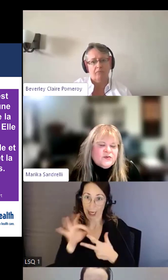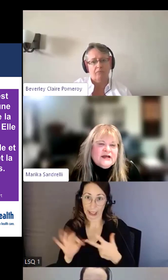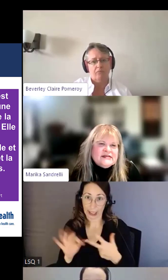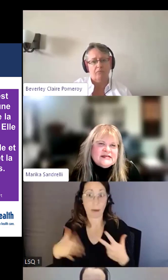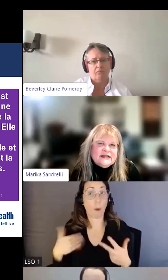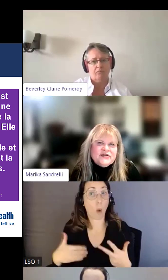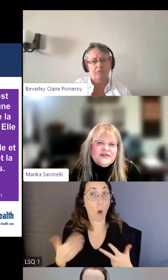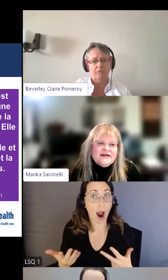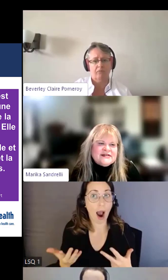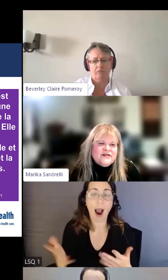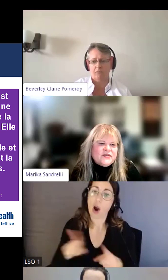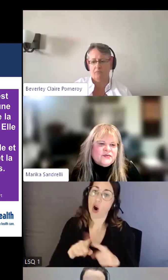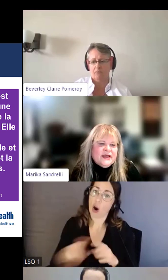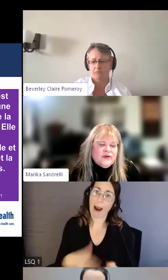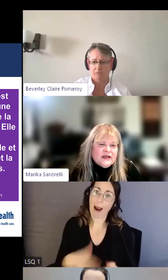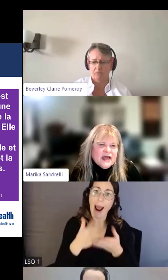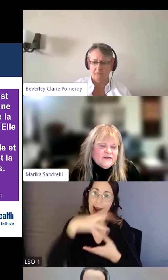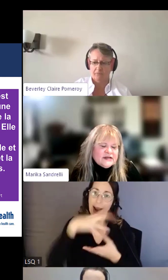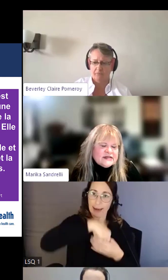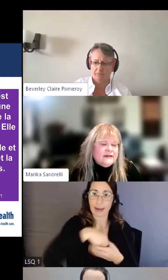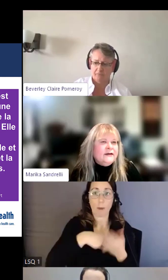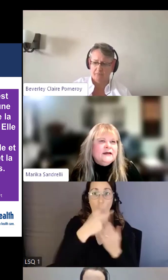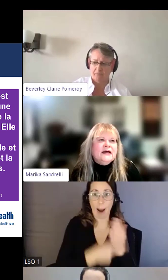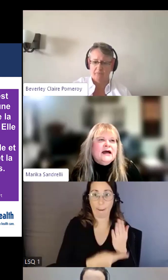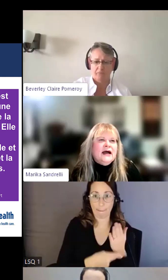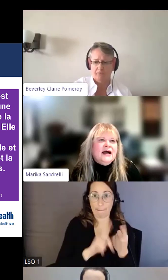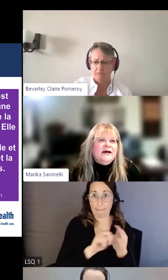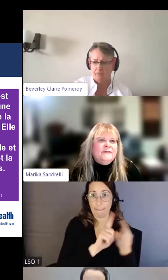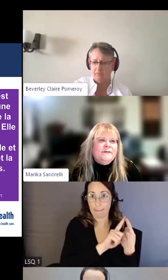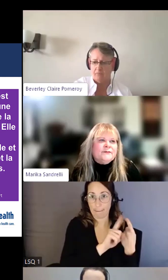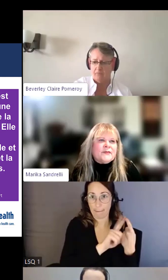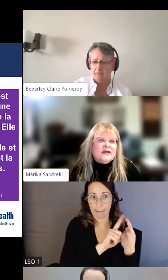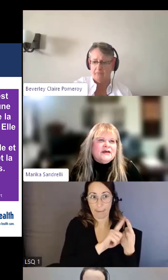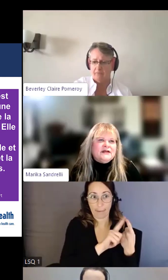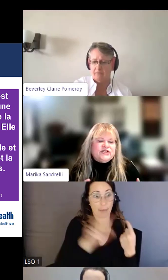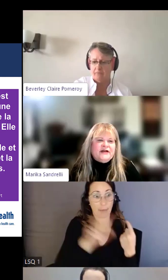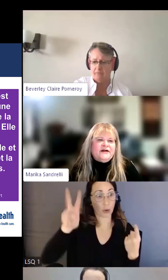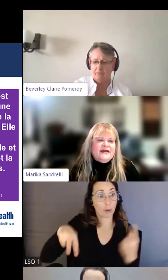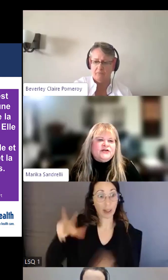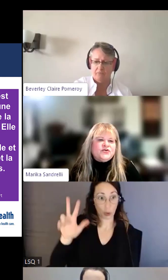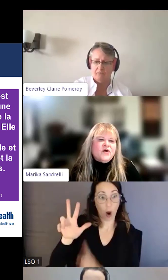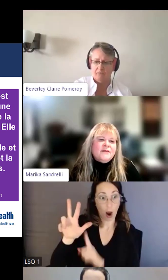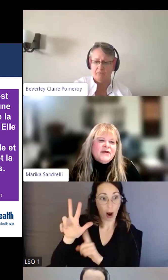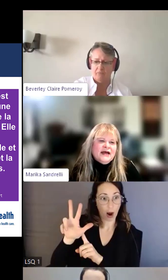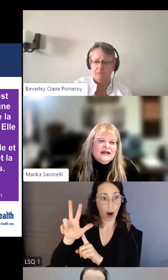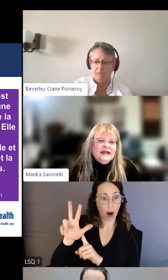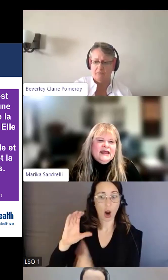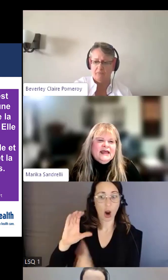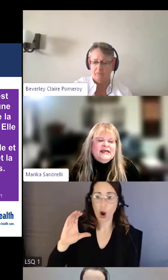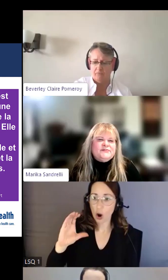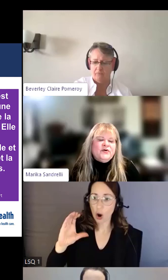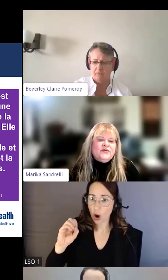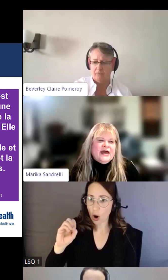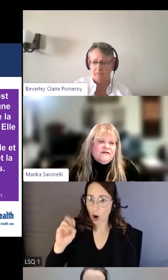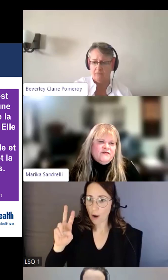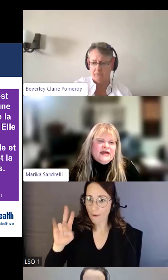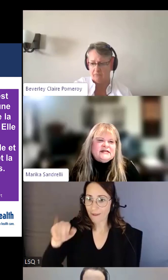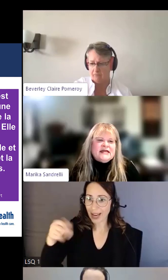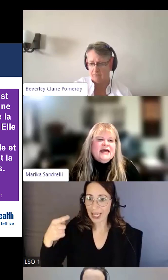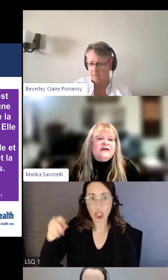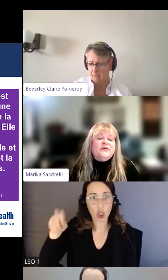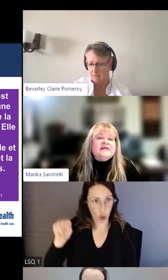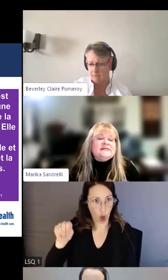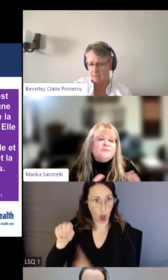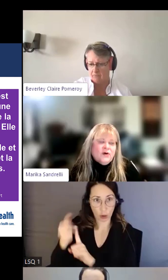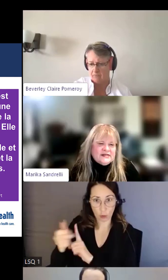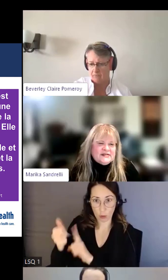en 2003, lorsque Covington a partagé le fait que le traumatisme est un événement ainsi qu'une réponse particulière à cet